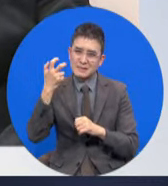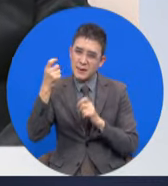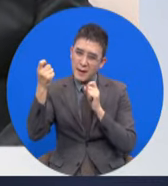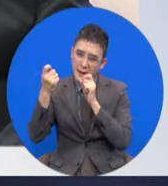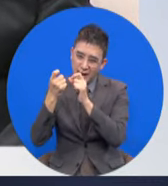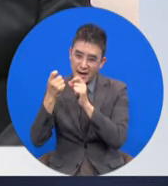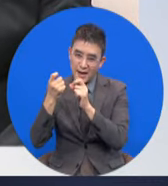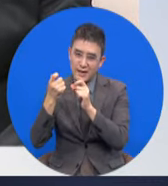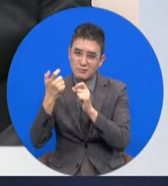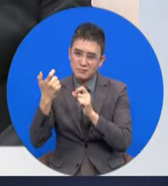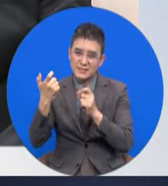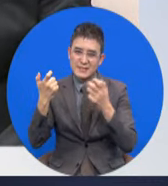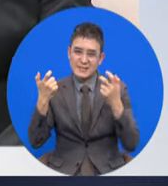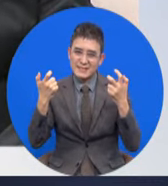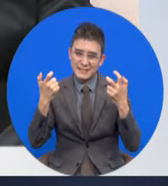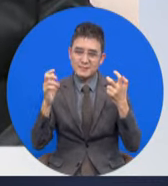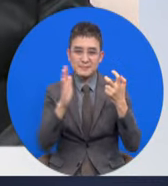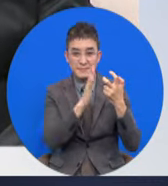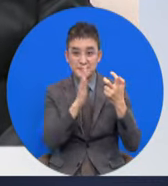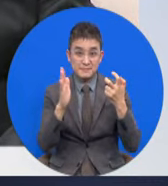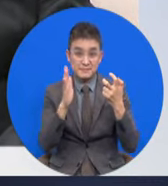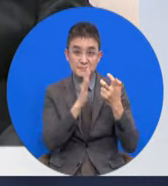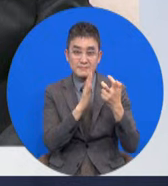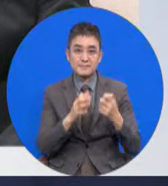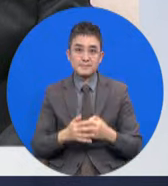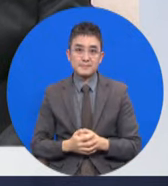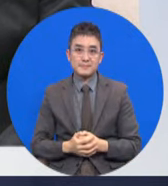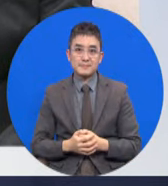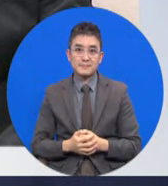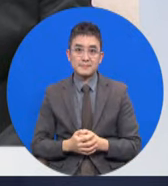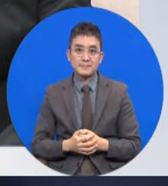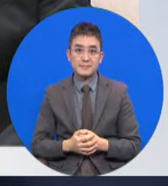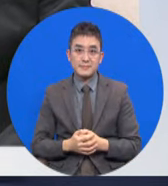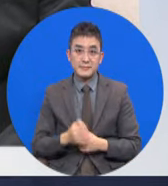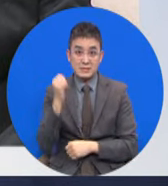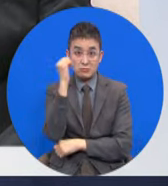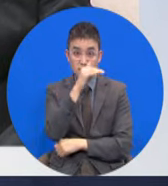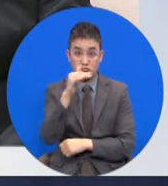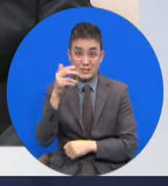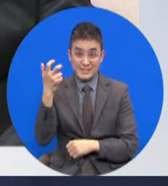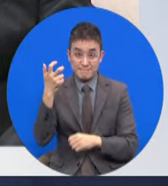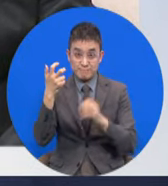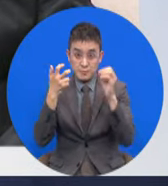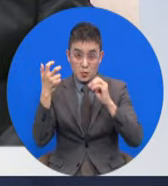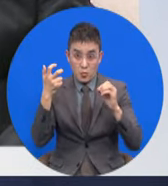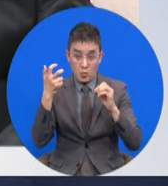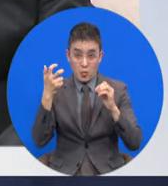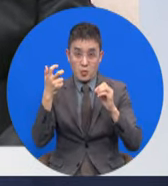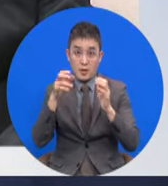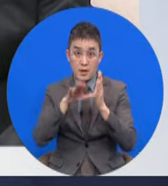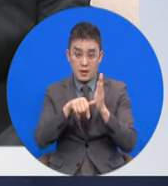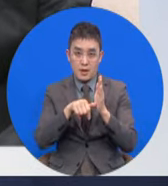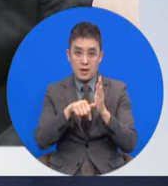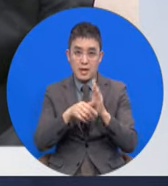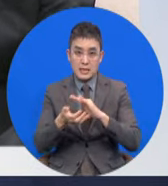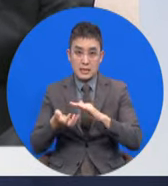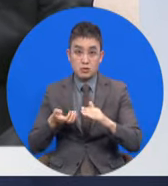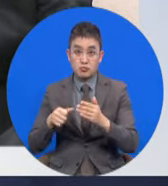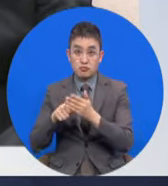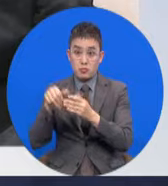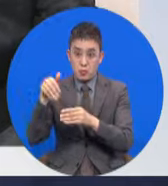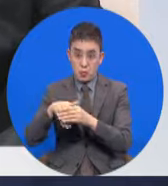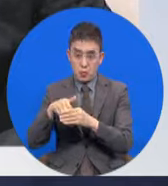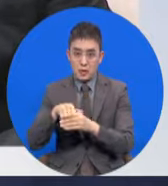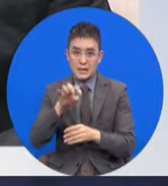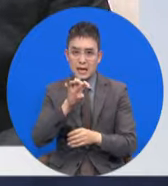보여지고요. 지금 현재 말하자면 70%를 기준으로 봤을 때 사전투표율을 생각할 때 40%